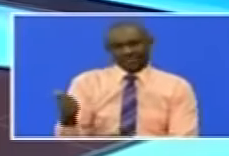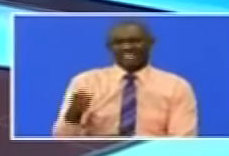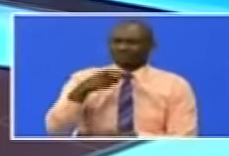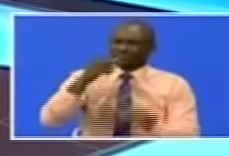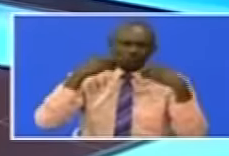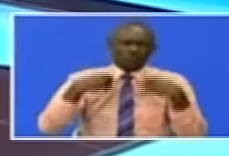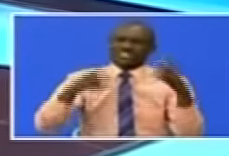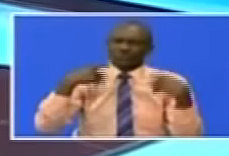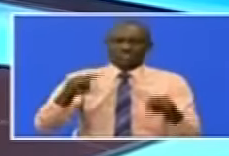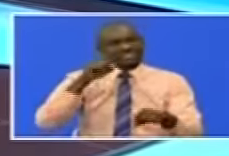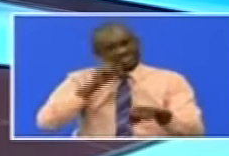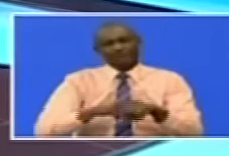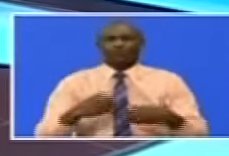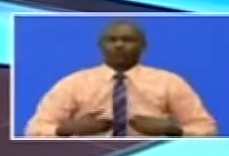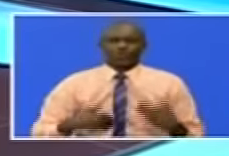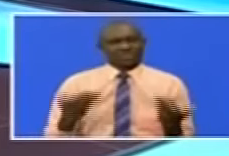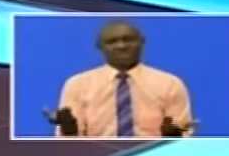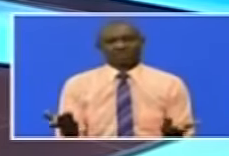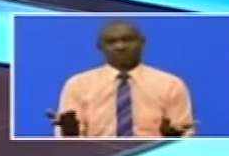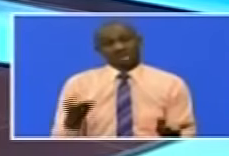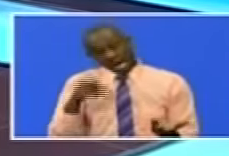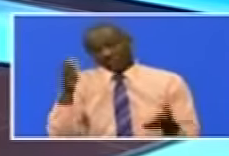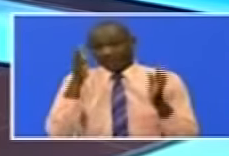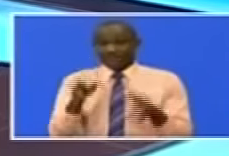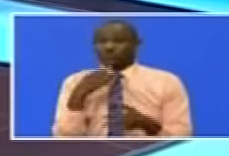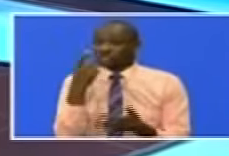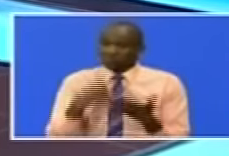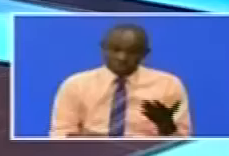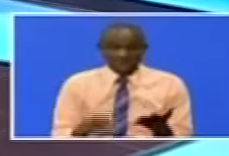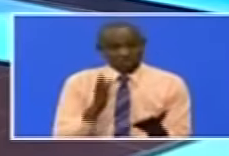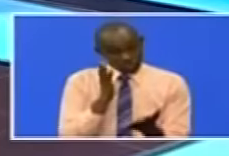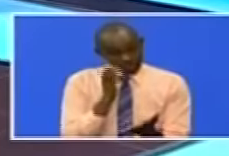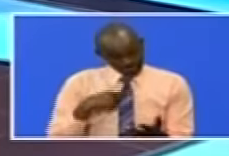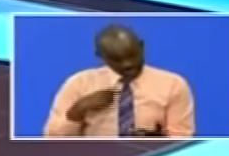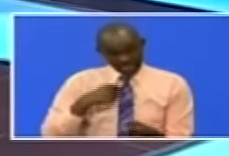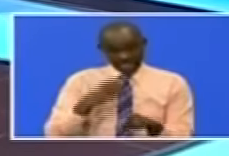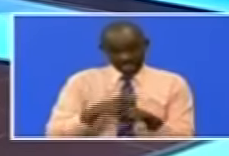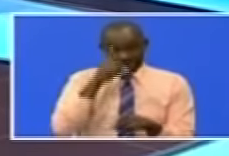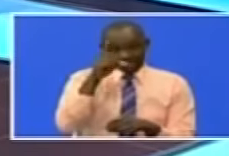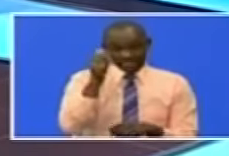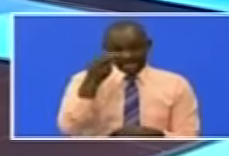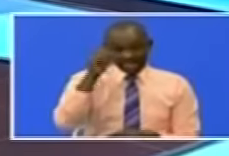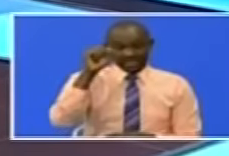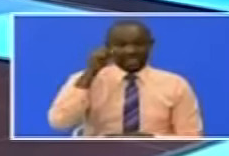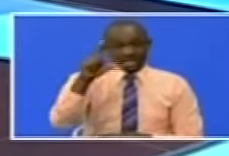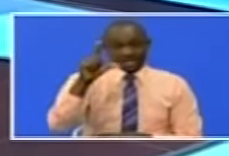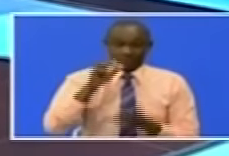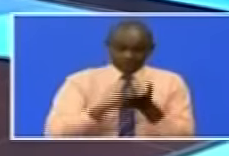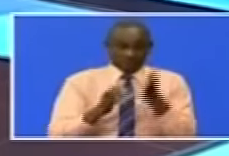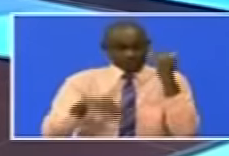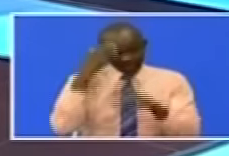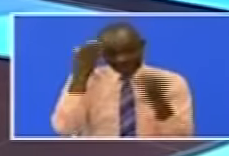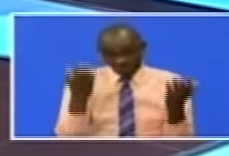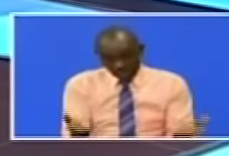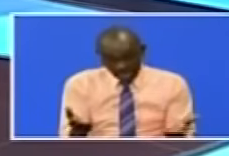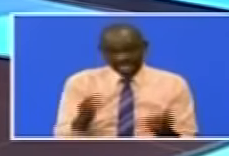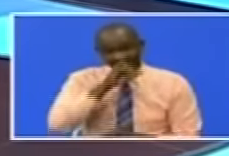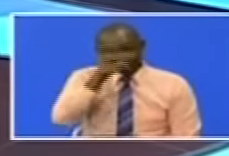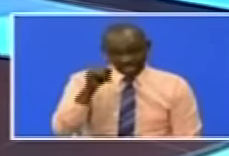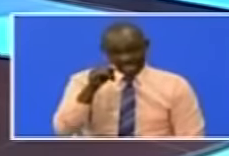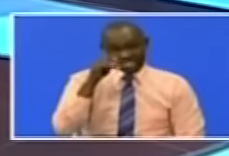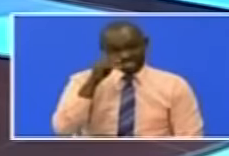wanapotezea vijana muda. Kuna mmoja hapa anasema, anaitwa Daniel Kisio kutoka chuo kikuu cha Jomo